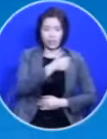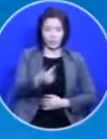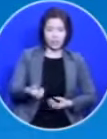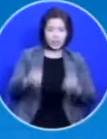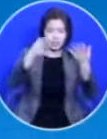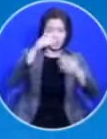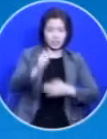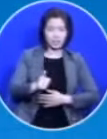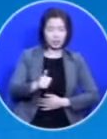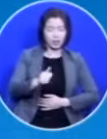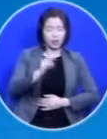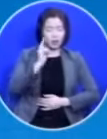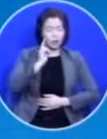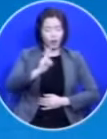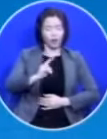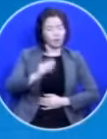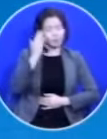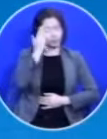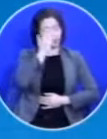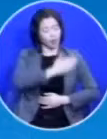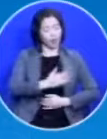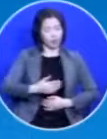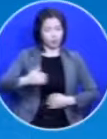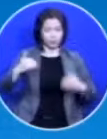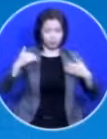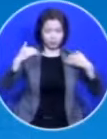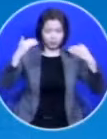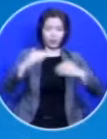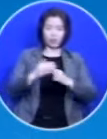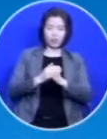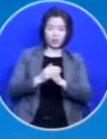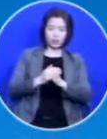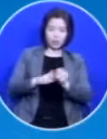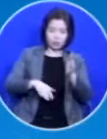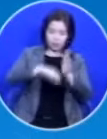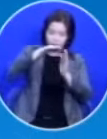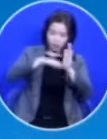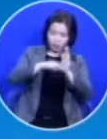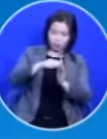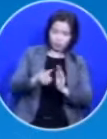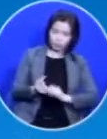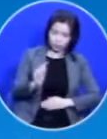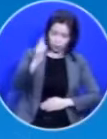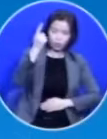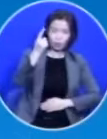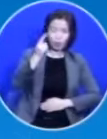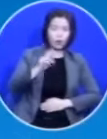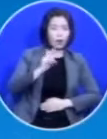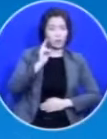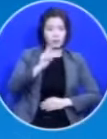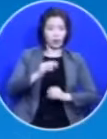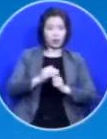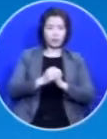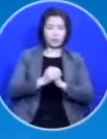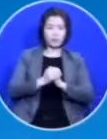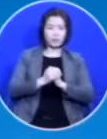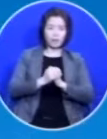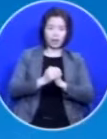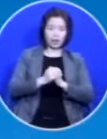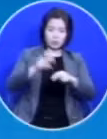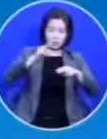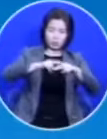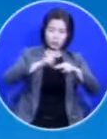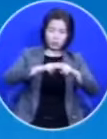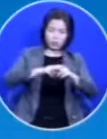아주 고결하고 또 수준도 높고 또 아주 지위나